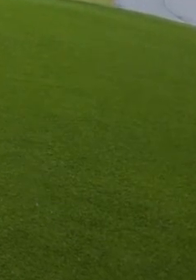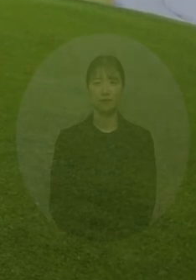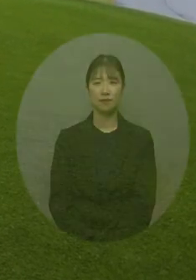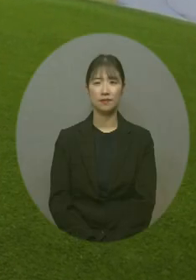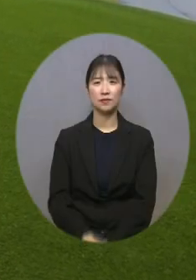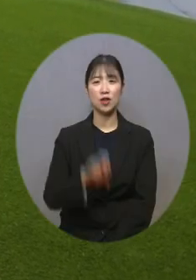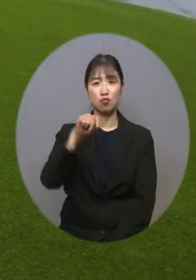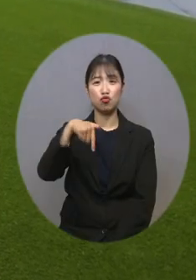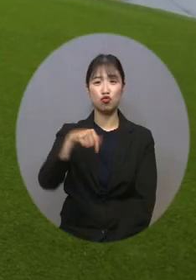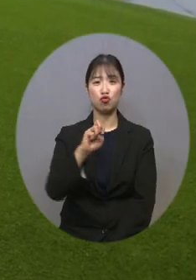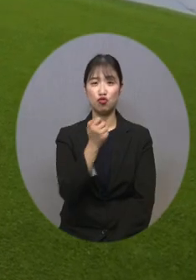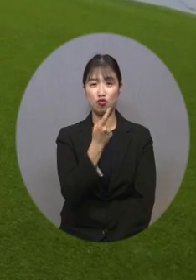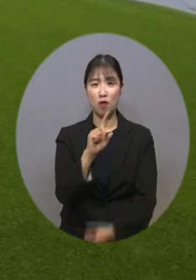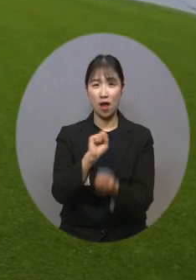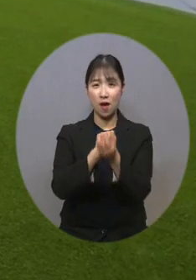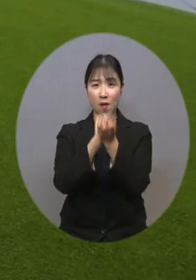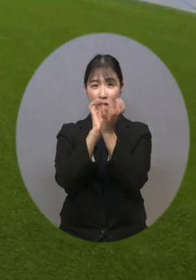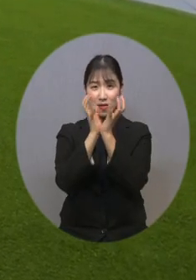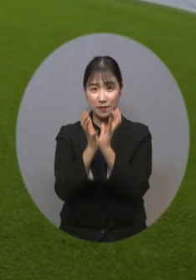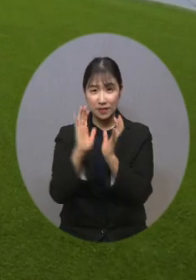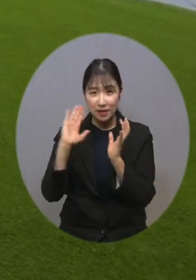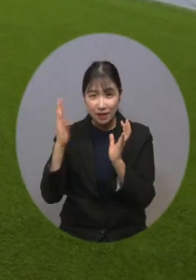무궁화 꽃이